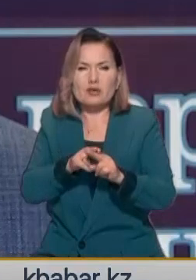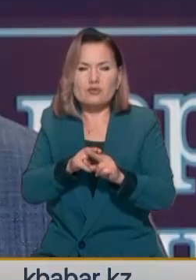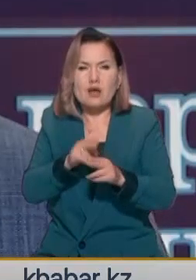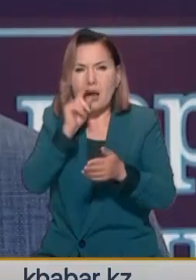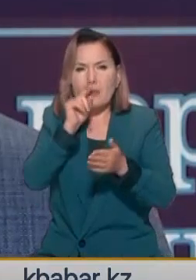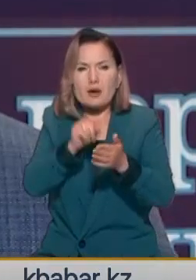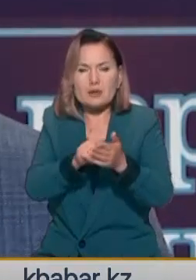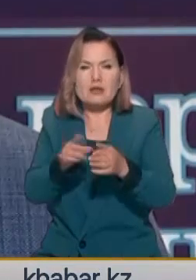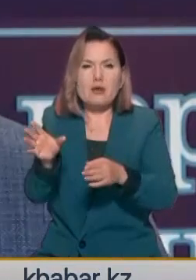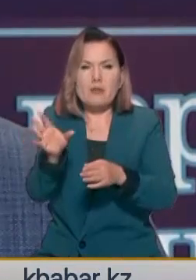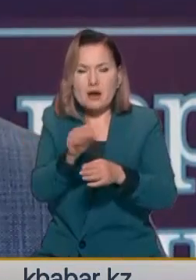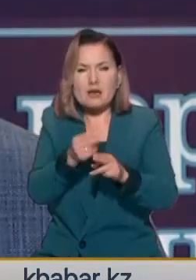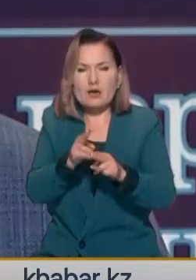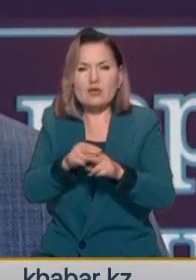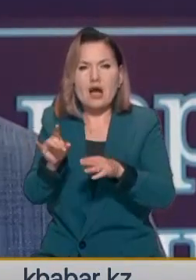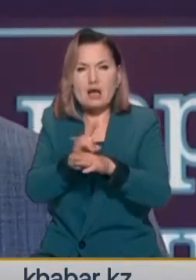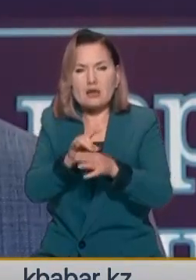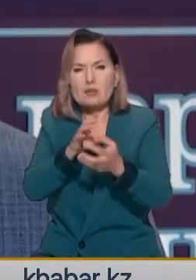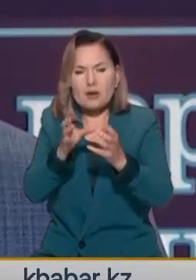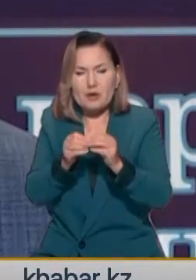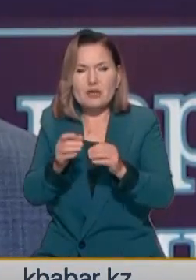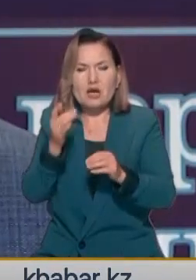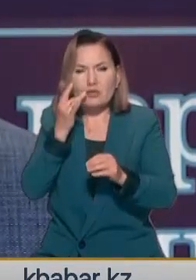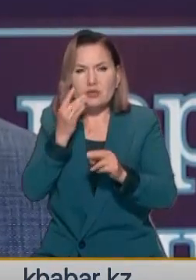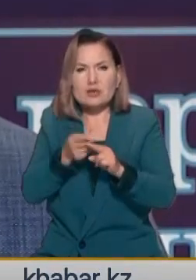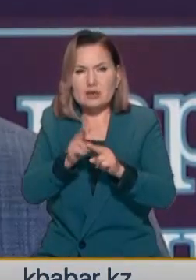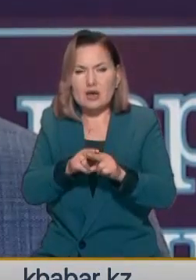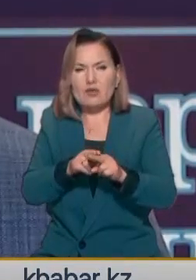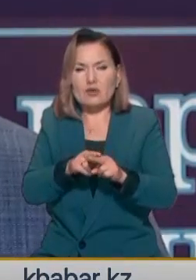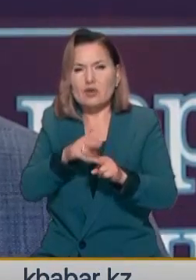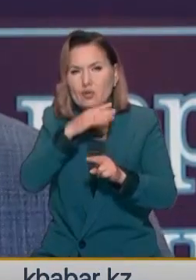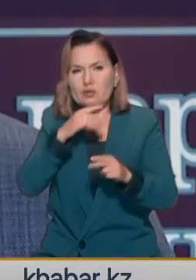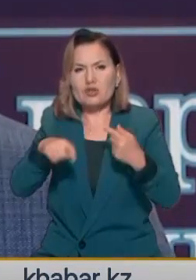солардың барлығын кіргізіп, былай айтқан кезде екі тарапты былай шығынға ұшыратып отыр ғой.